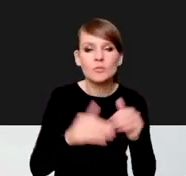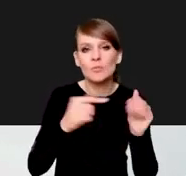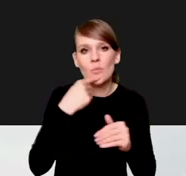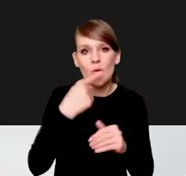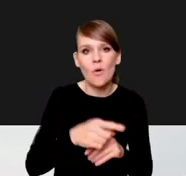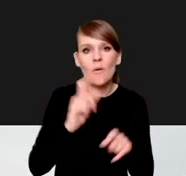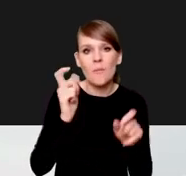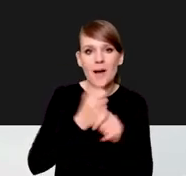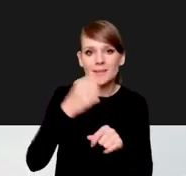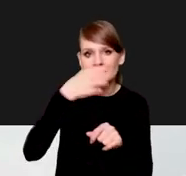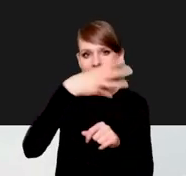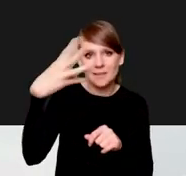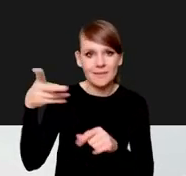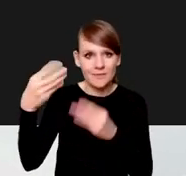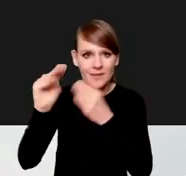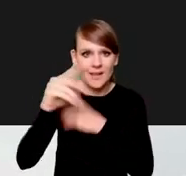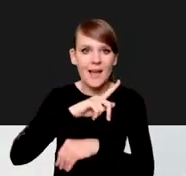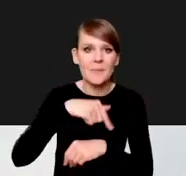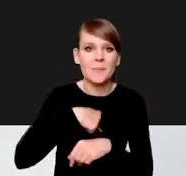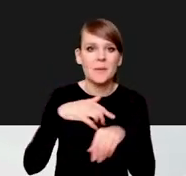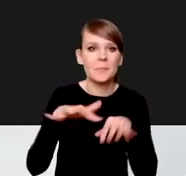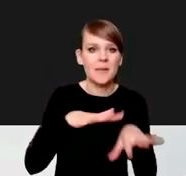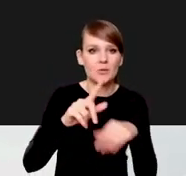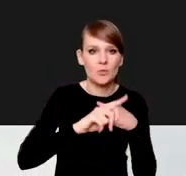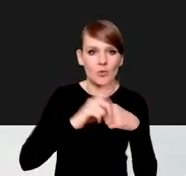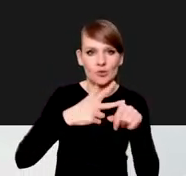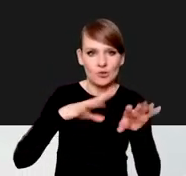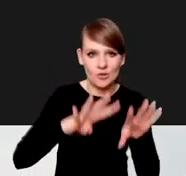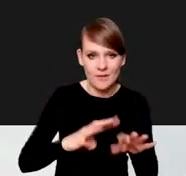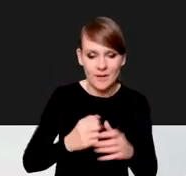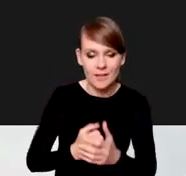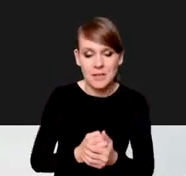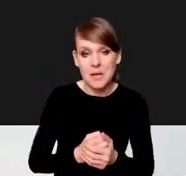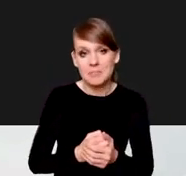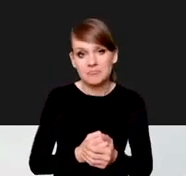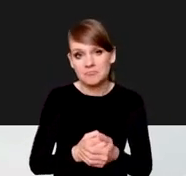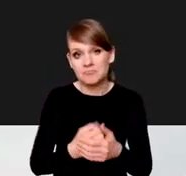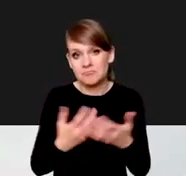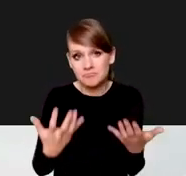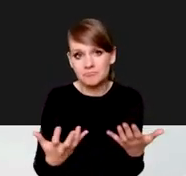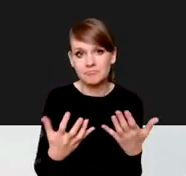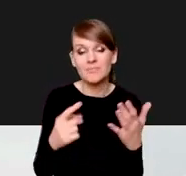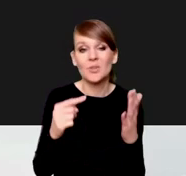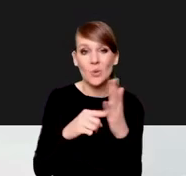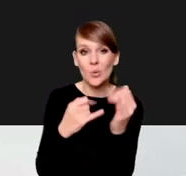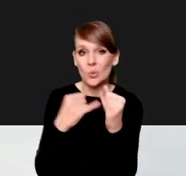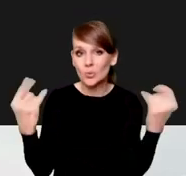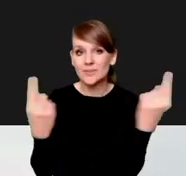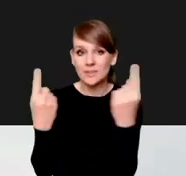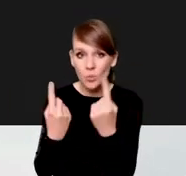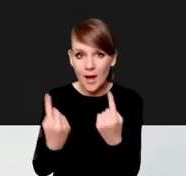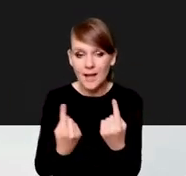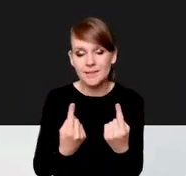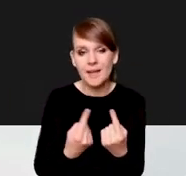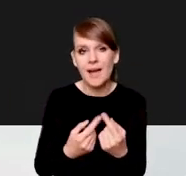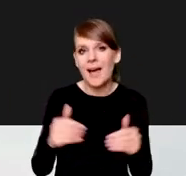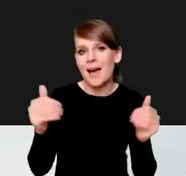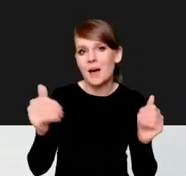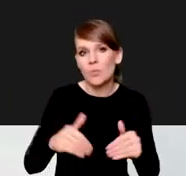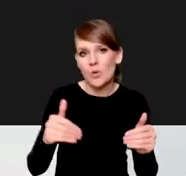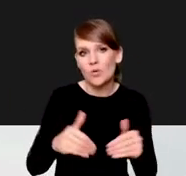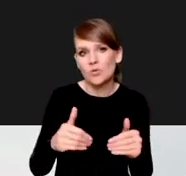my mamy 39. pozycję. Czy w związku z powyższych jakby tych okoliczności nie byłoby zasadne